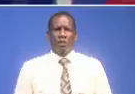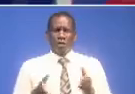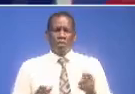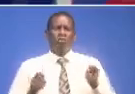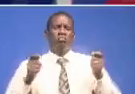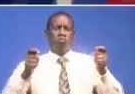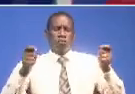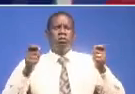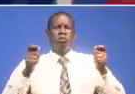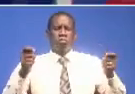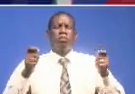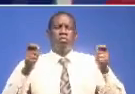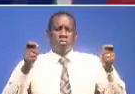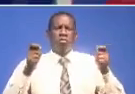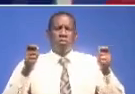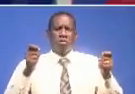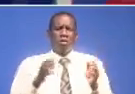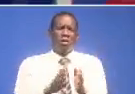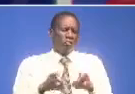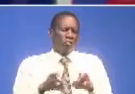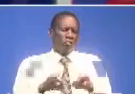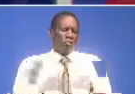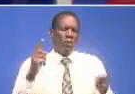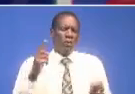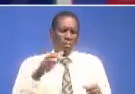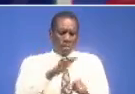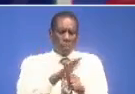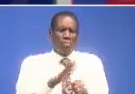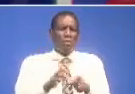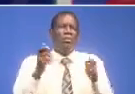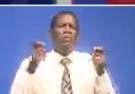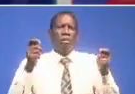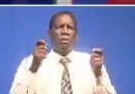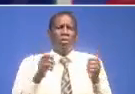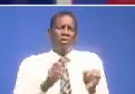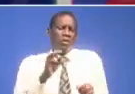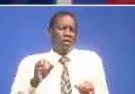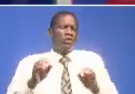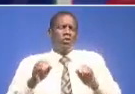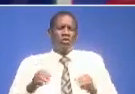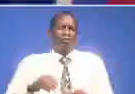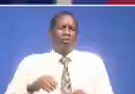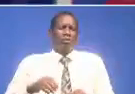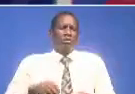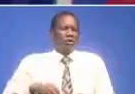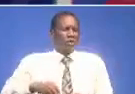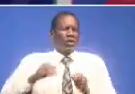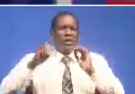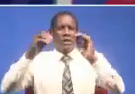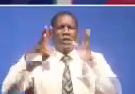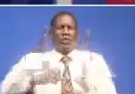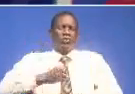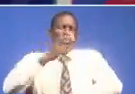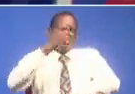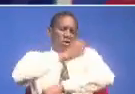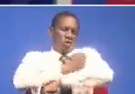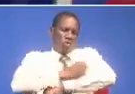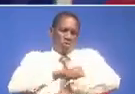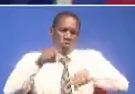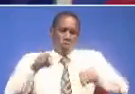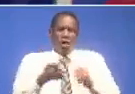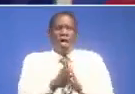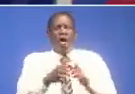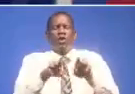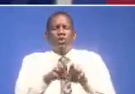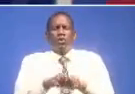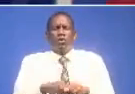Umo maandamano migomo na maandamano hata zaidi. Kama sio walimu wa shule za msingi na sekondari leo, basi ni wafanya kazi kwenye